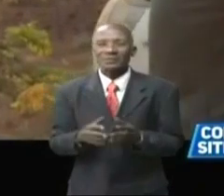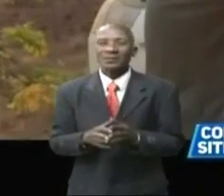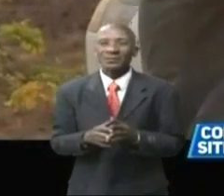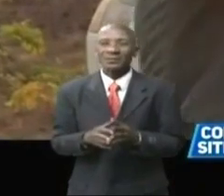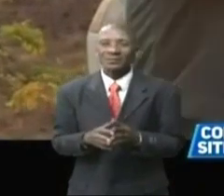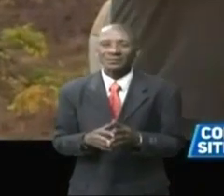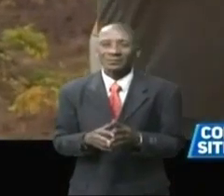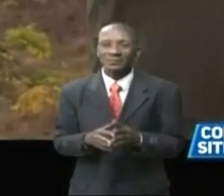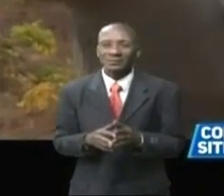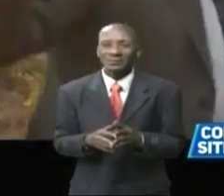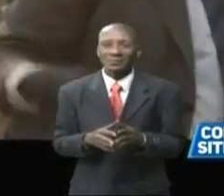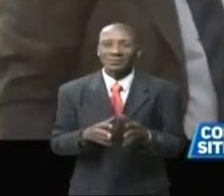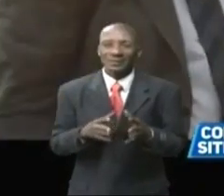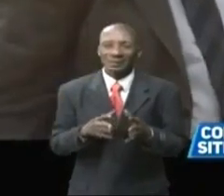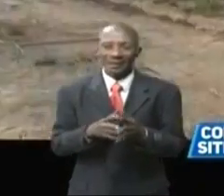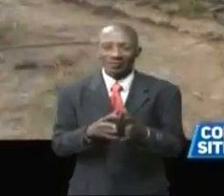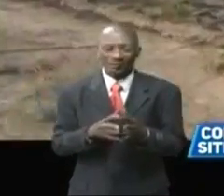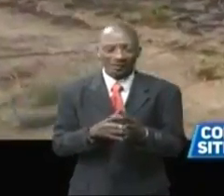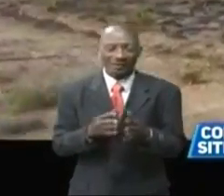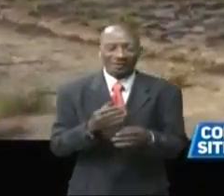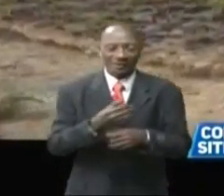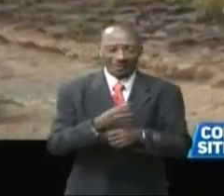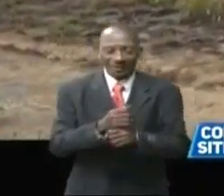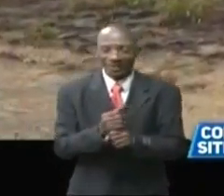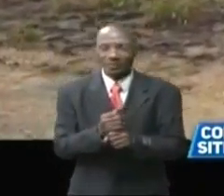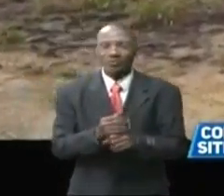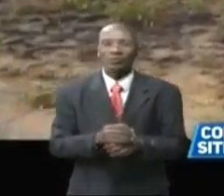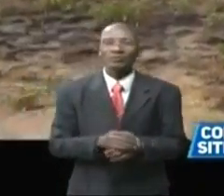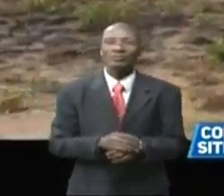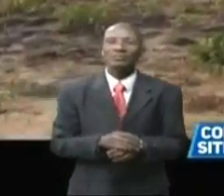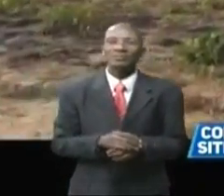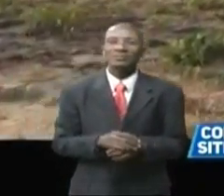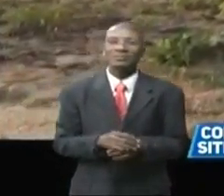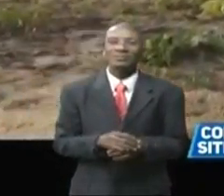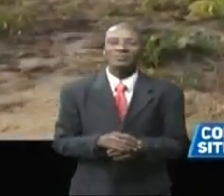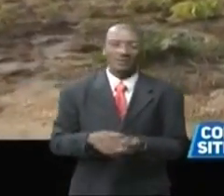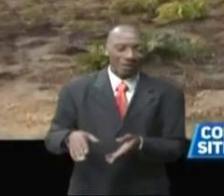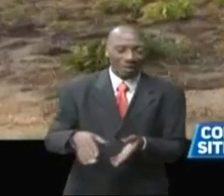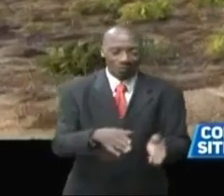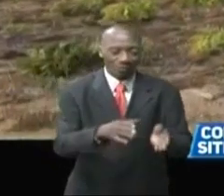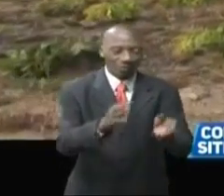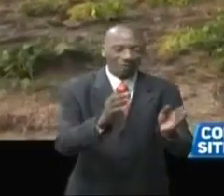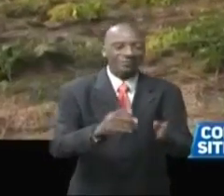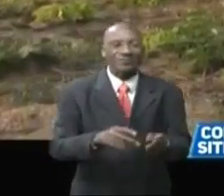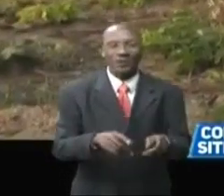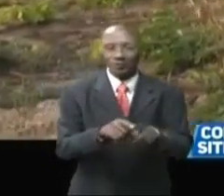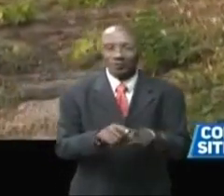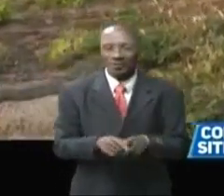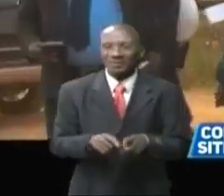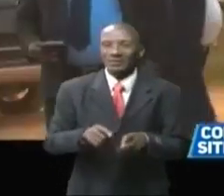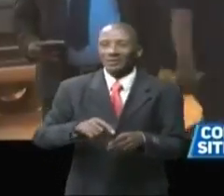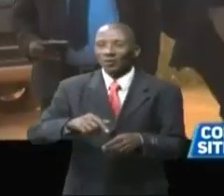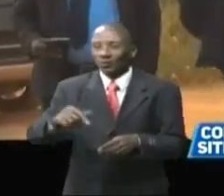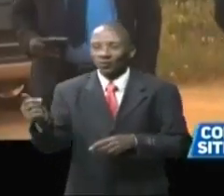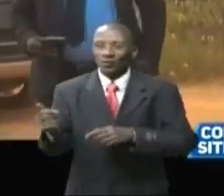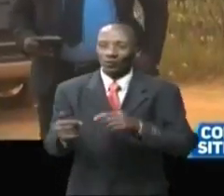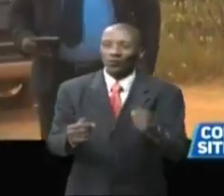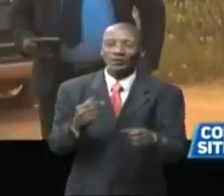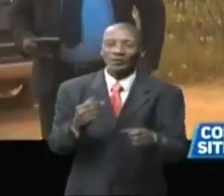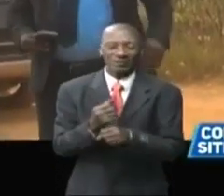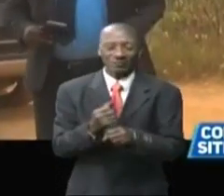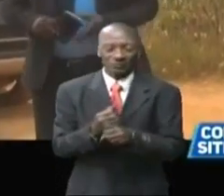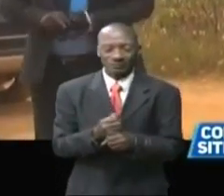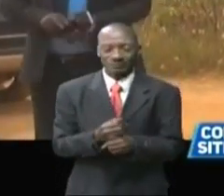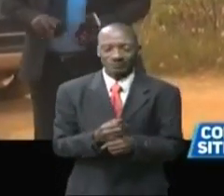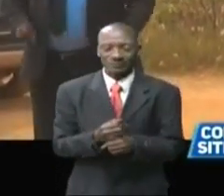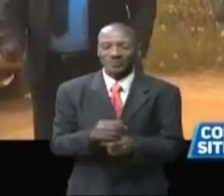Kayemba Mukeba Mika a inspecté dans les provinces du Lualaba et du Haut-Katanga les sites où seront érigés